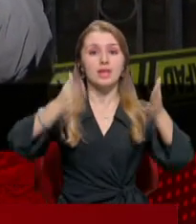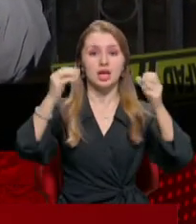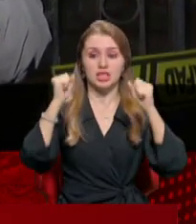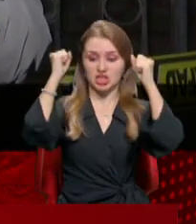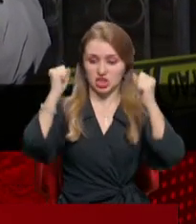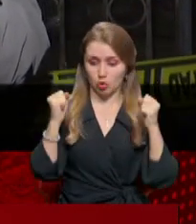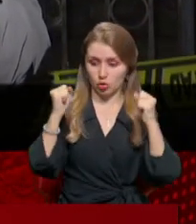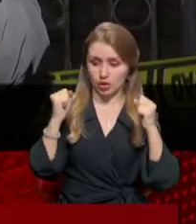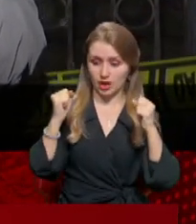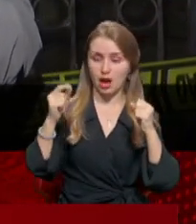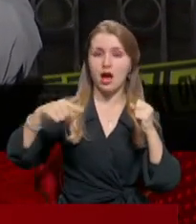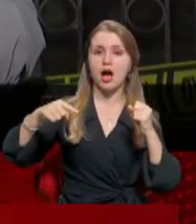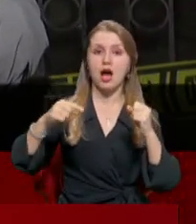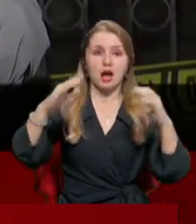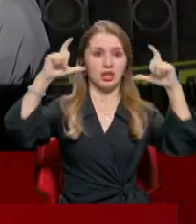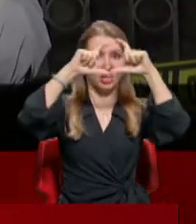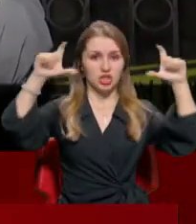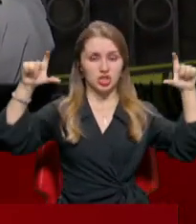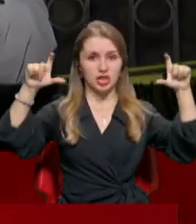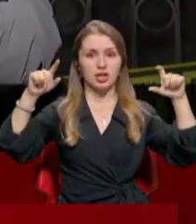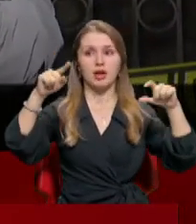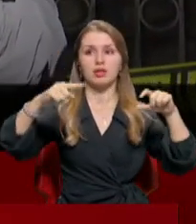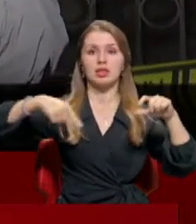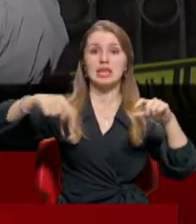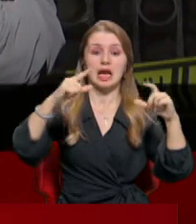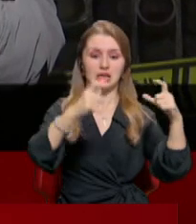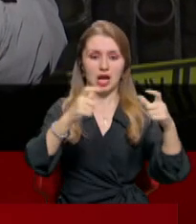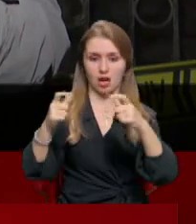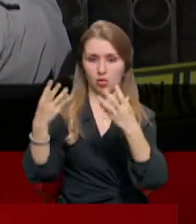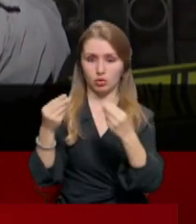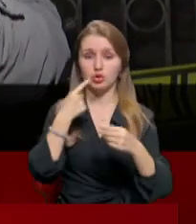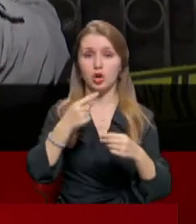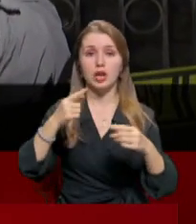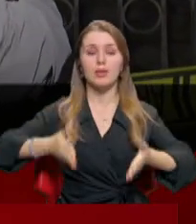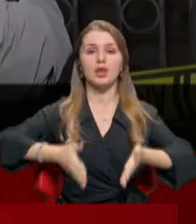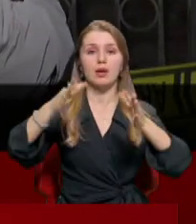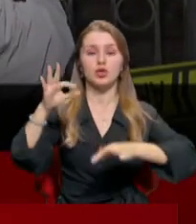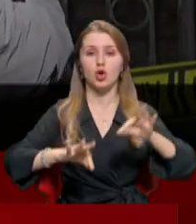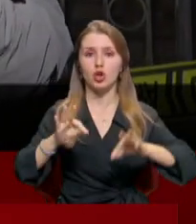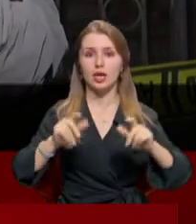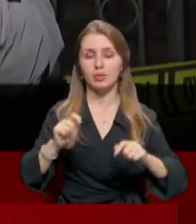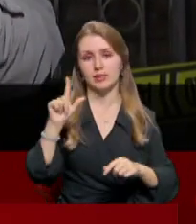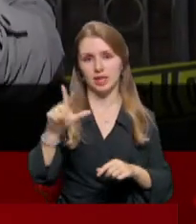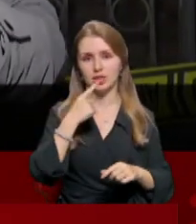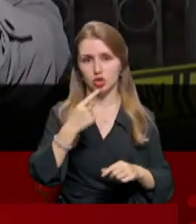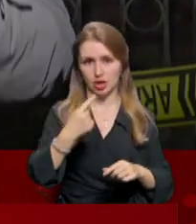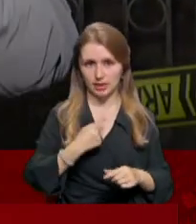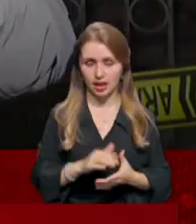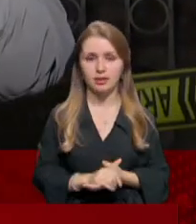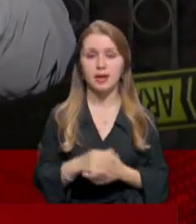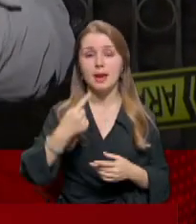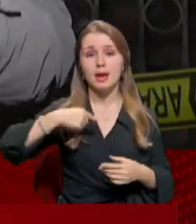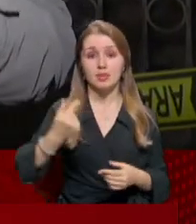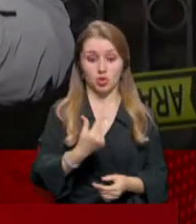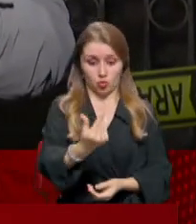taşıyıcı sistemine, kolonlarına, kirişlerine ve perdelerde olduğunu söyleyerek binamızı kontrol ettirmemiz gerektiğini söylediler.